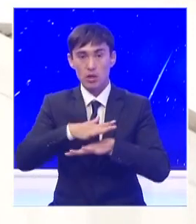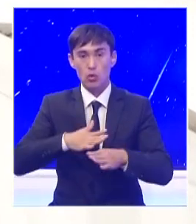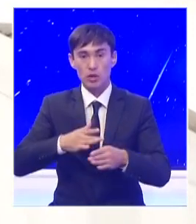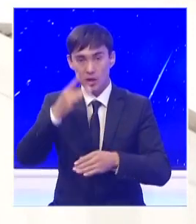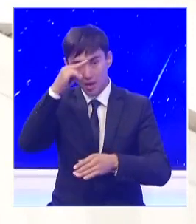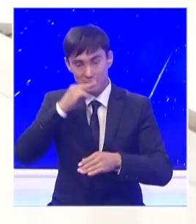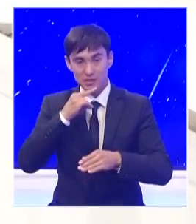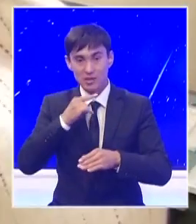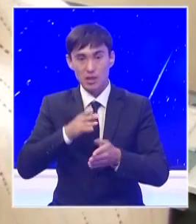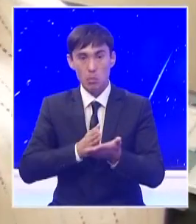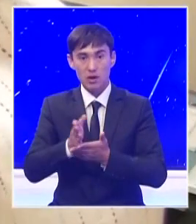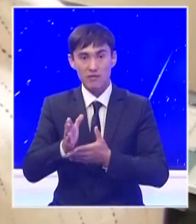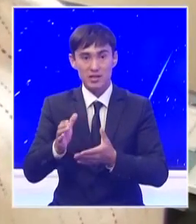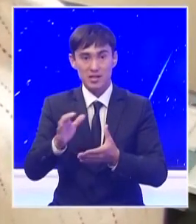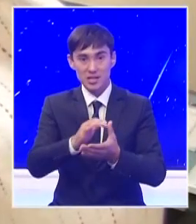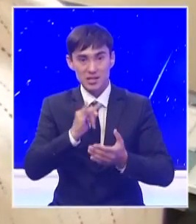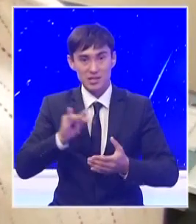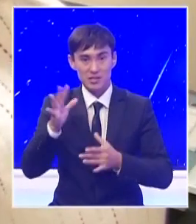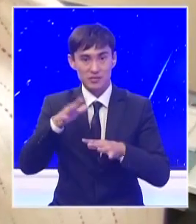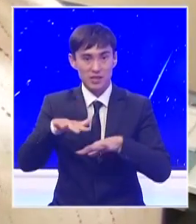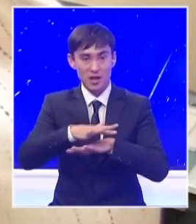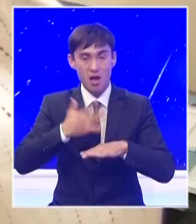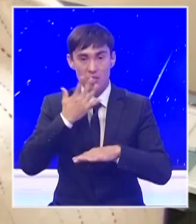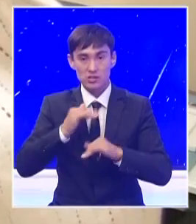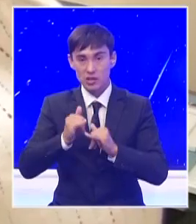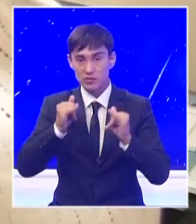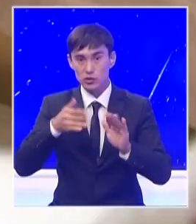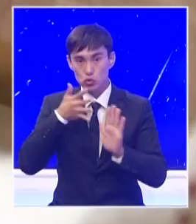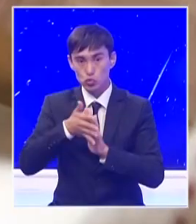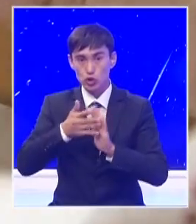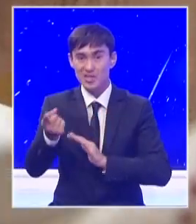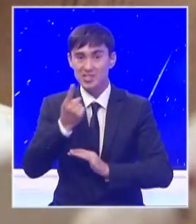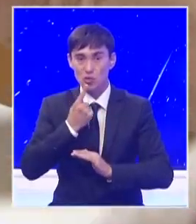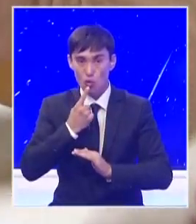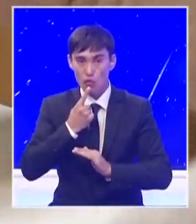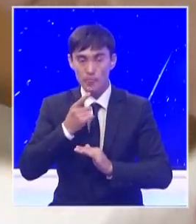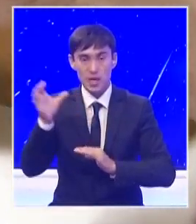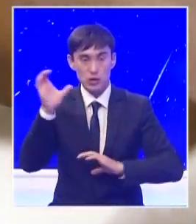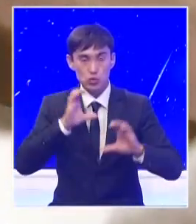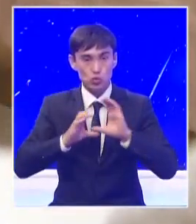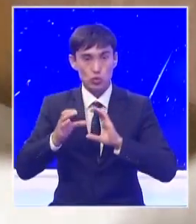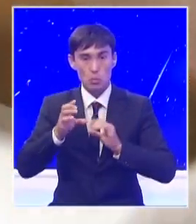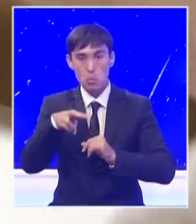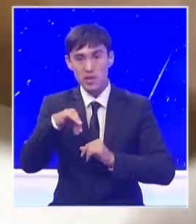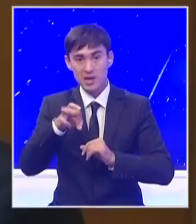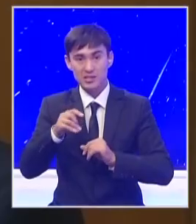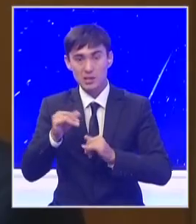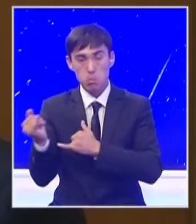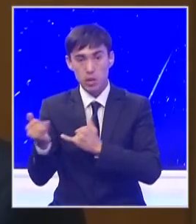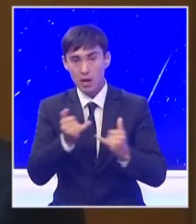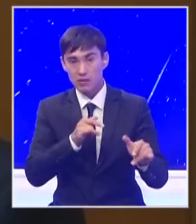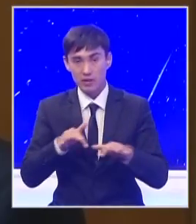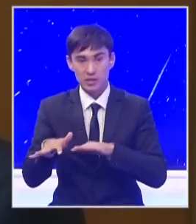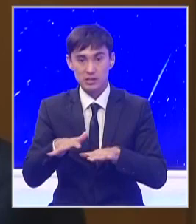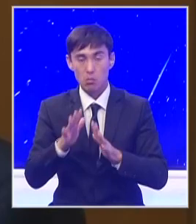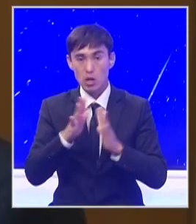направлена не только на скрепление интересов всех этносов, но и на развитие изучения языков, института медиации и благотворительности.